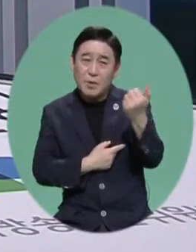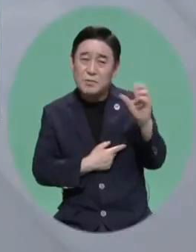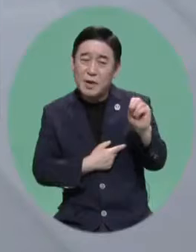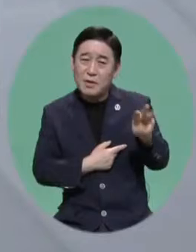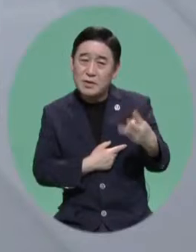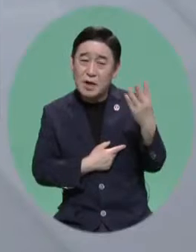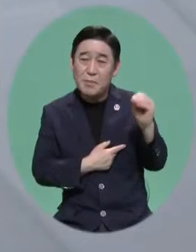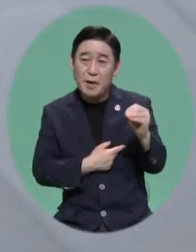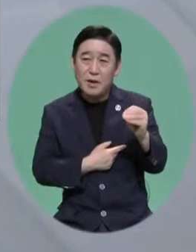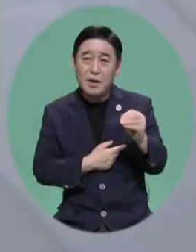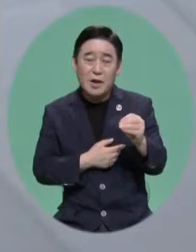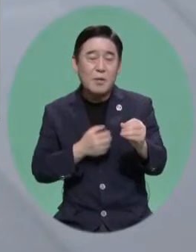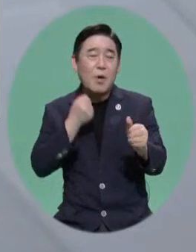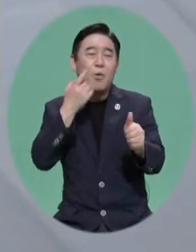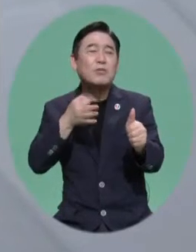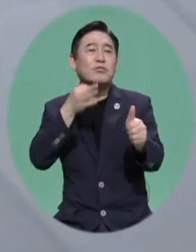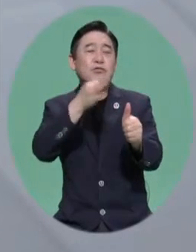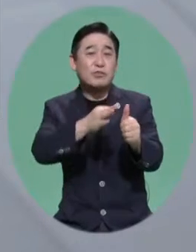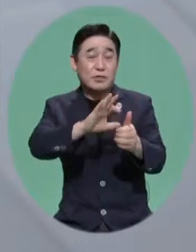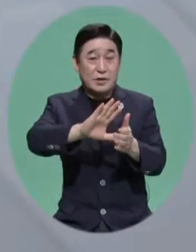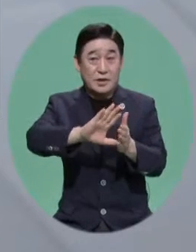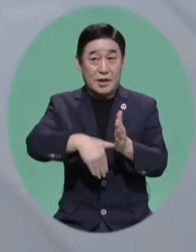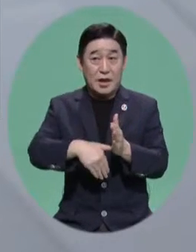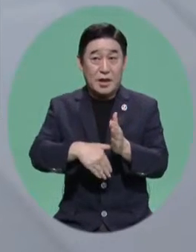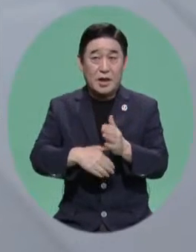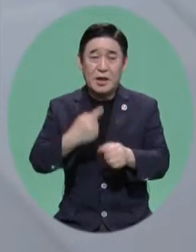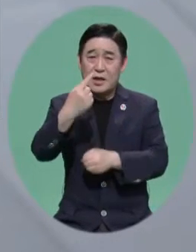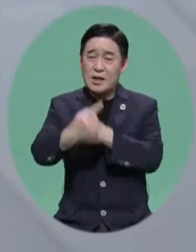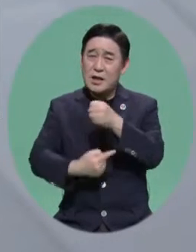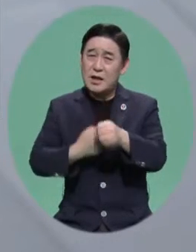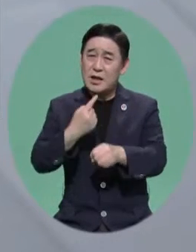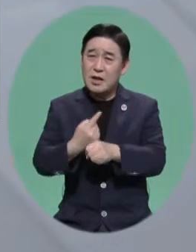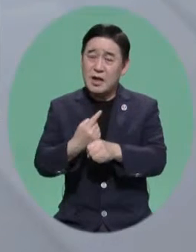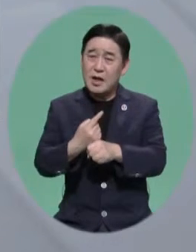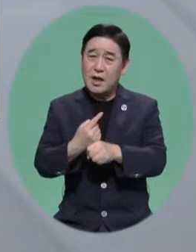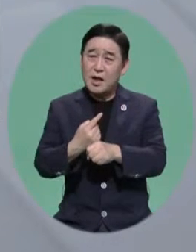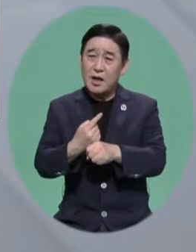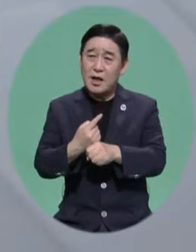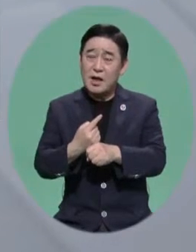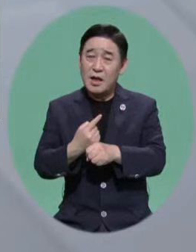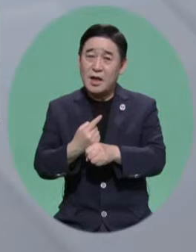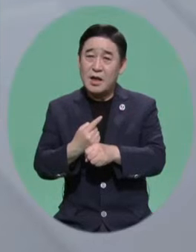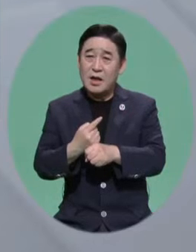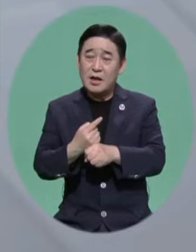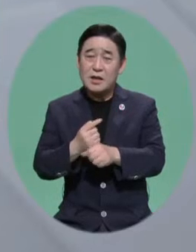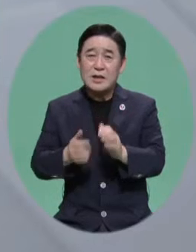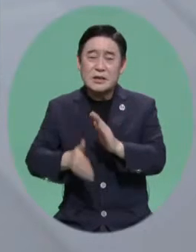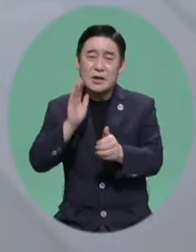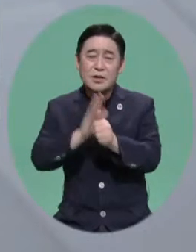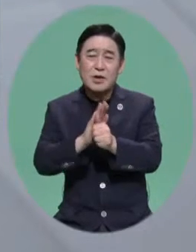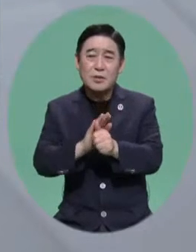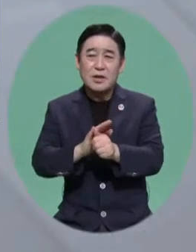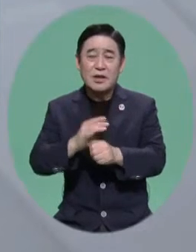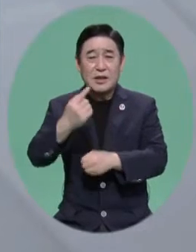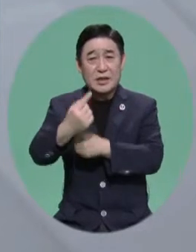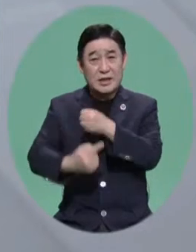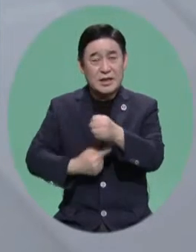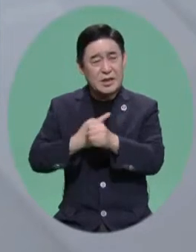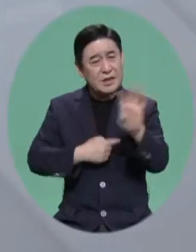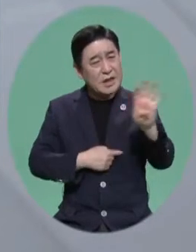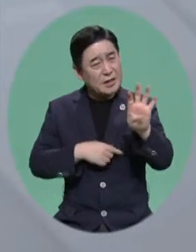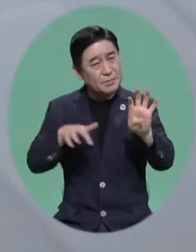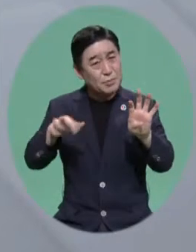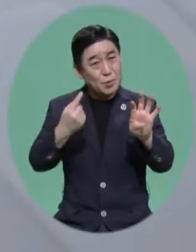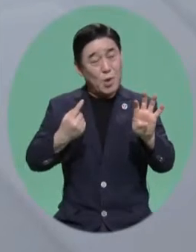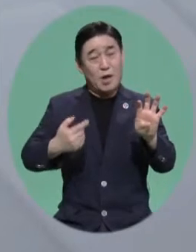300만 원의 보수를 진다고 할 때 이게 연한 이 분들에 대한 시술 지원까지 하면 연아 40조 가 되는데